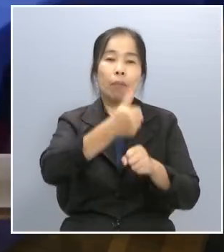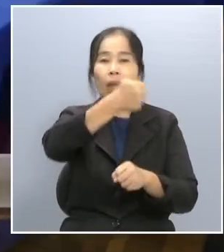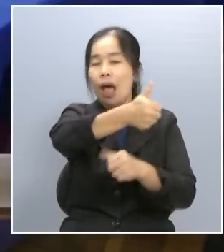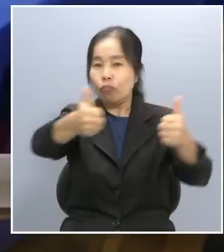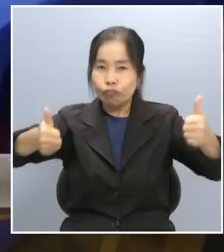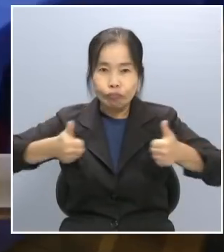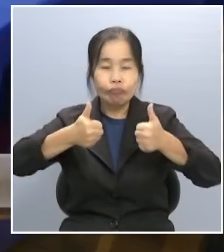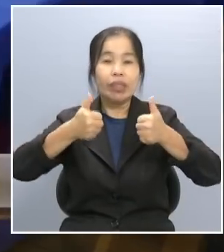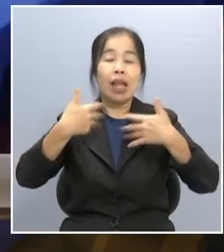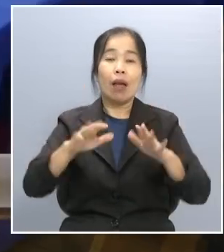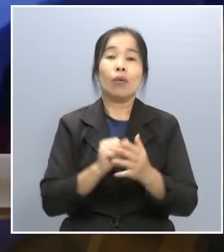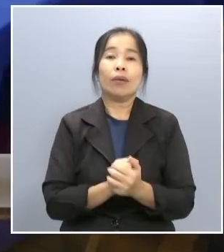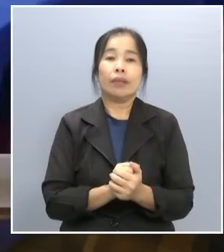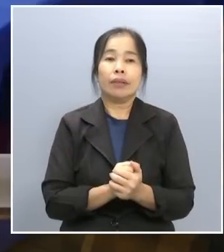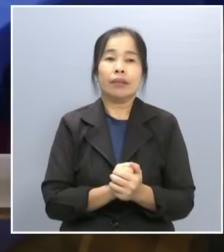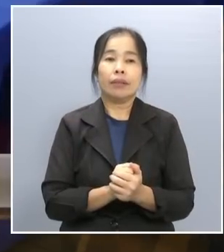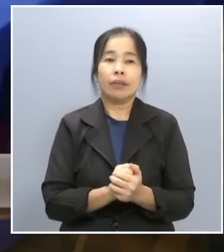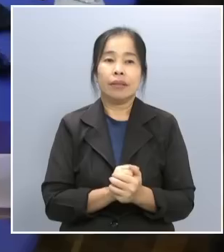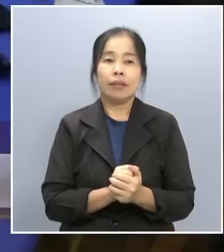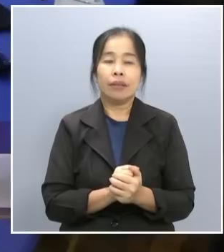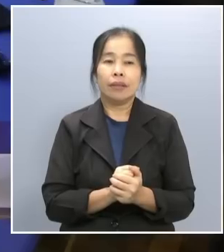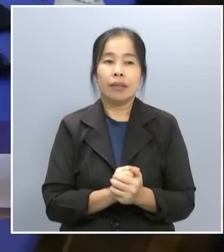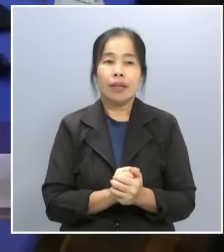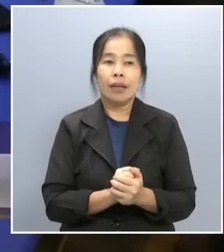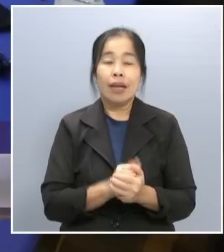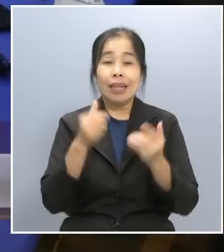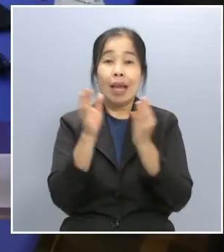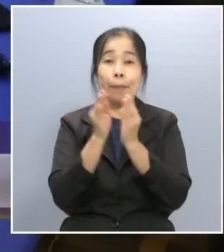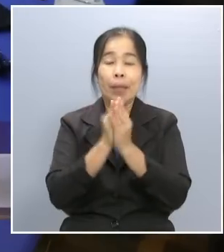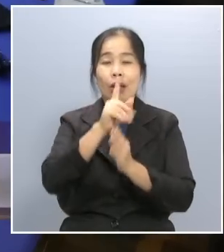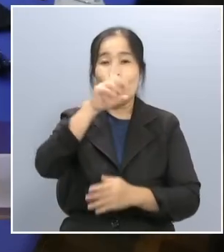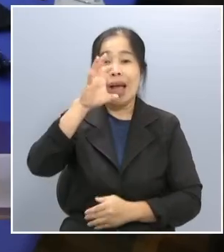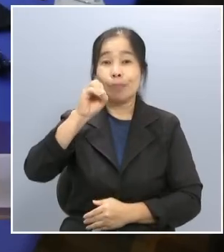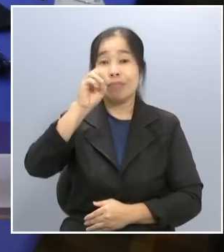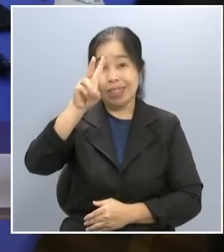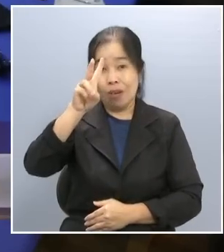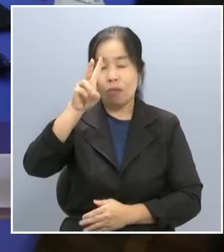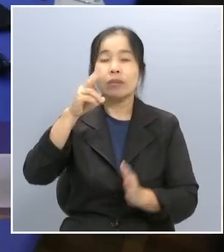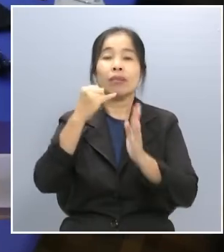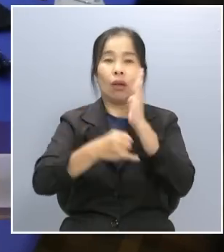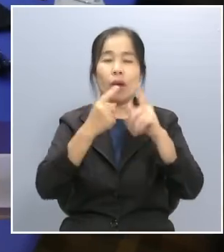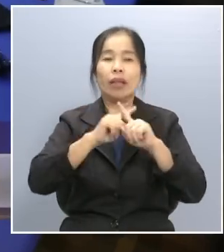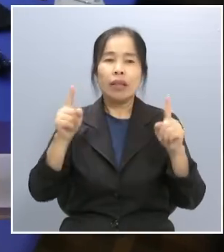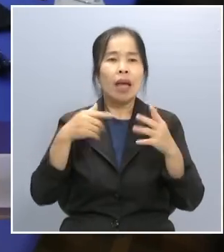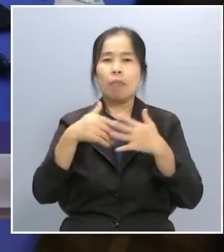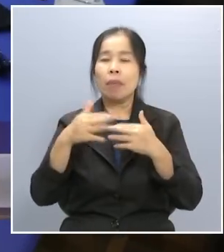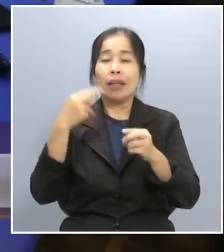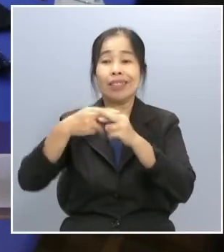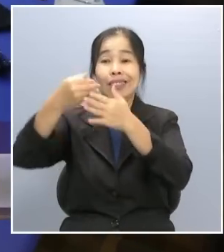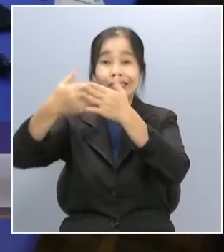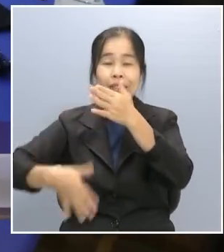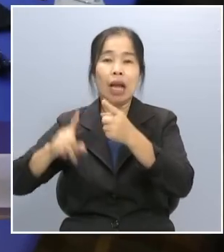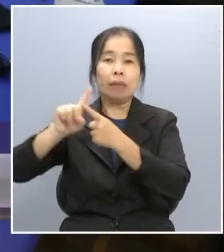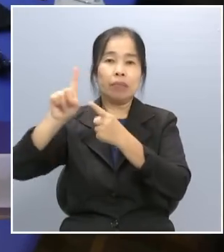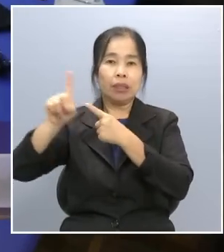ขณะเดียวกันได้มา 1502ที่นั่งแม้ในหลายจังหวัดไม่ชนะแต่ว่าได้คะแนนบัญชีรายชื่อมาเป็นอันดับ 1